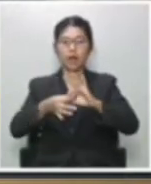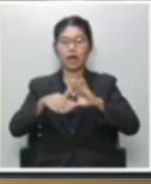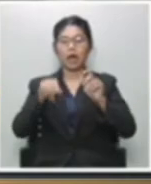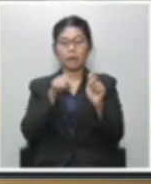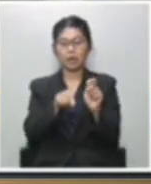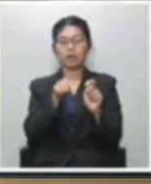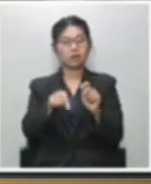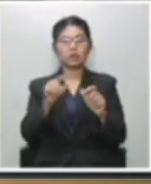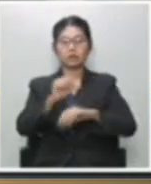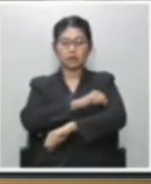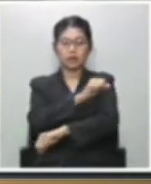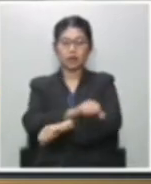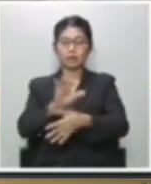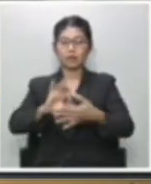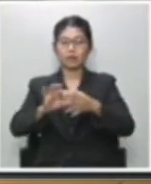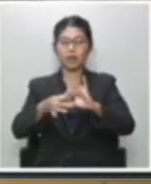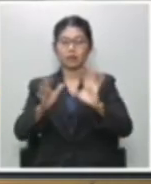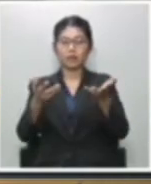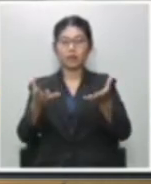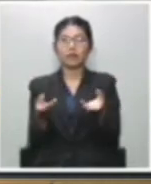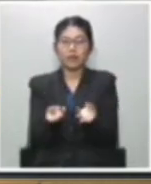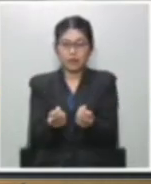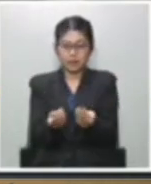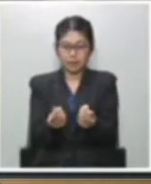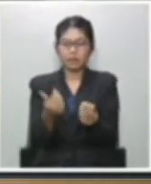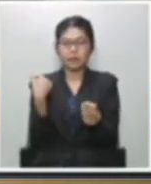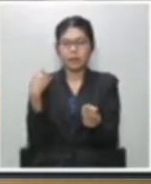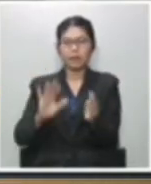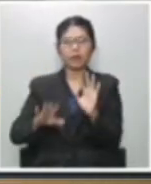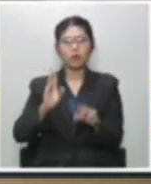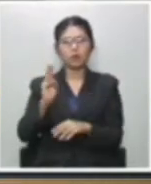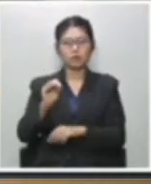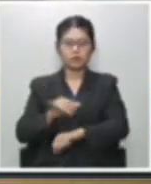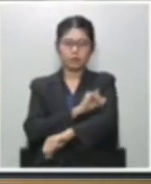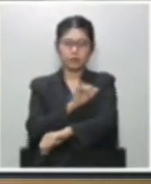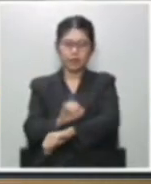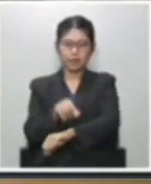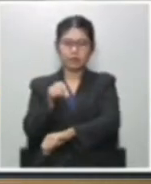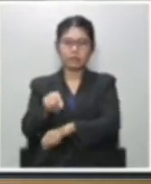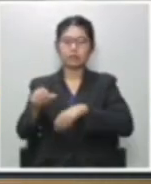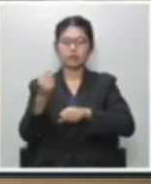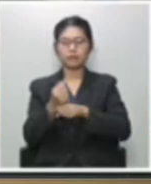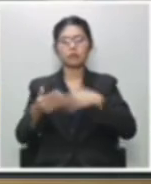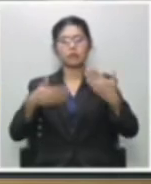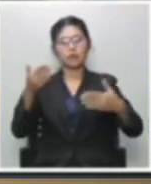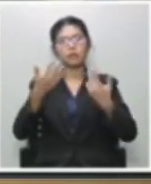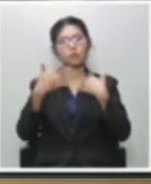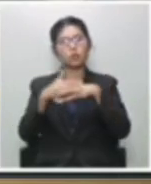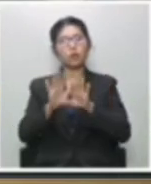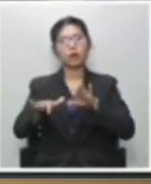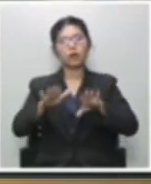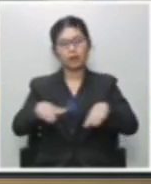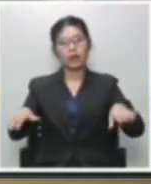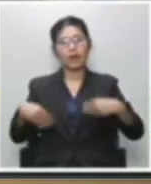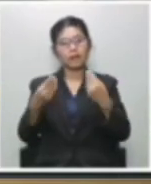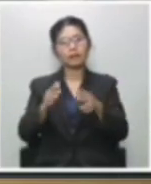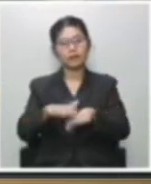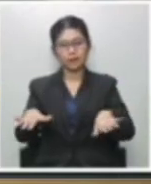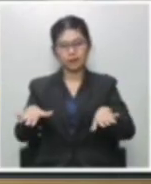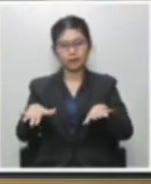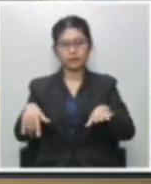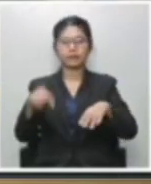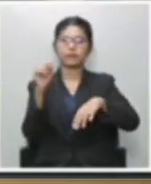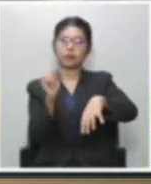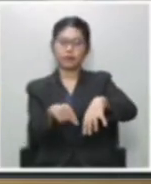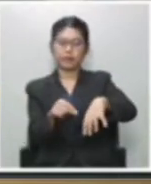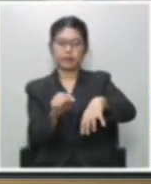ประจำอำเภอแล้วก็ที่นี่นี่มีที่ดินอยู่ประมาณ60ไร่แล้วเป็นที่รวมในการจัดกิจกรรมของเด็กนักเรียนแถมบริเวณตร